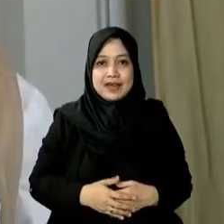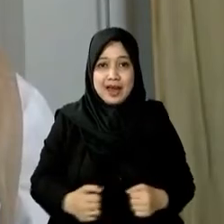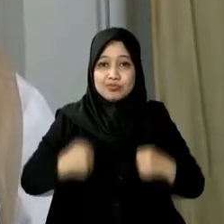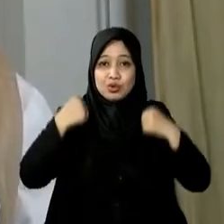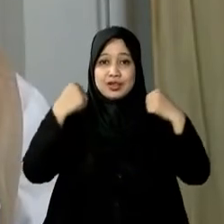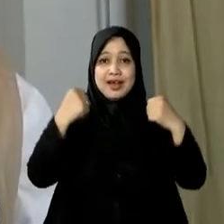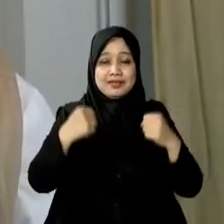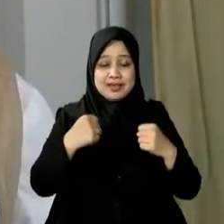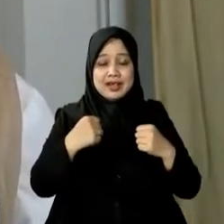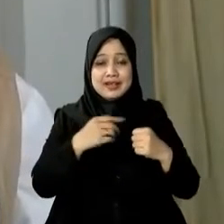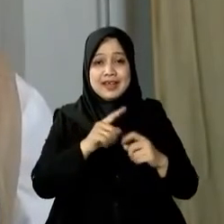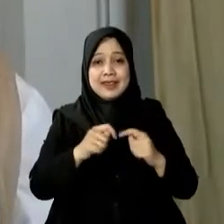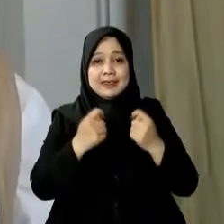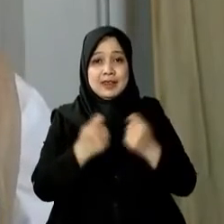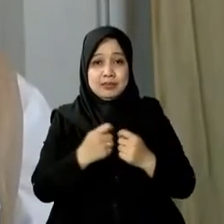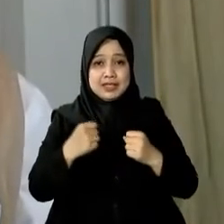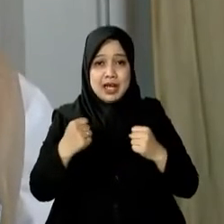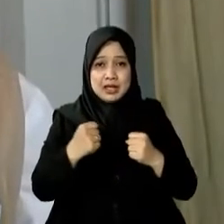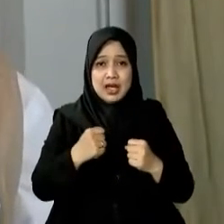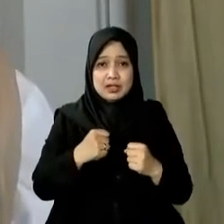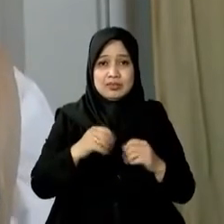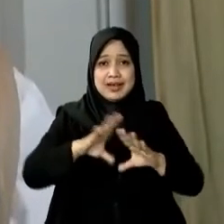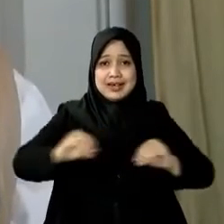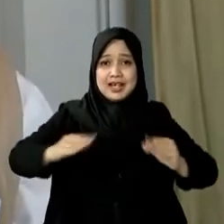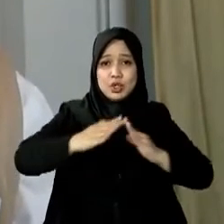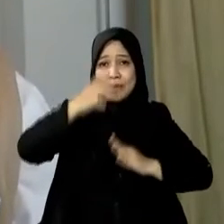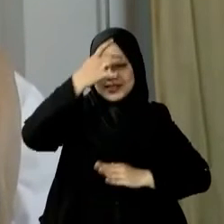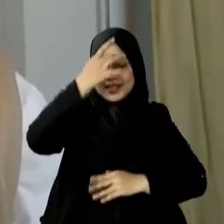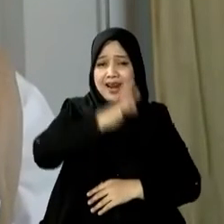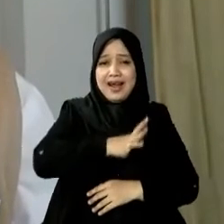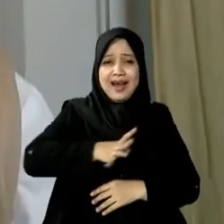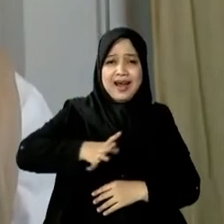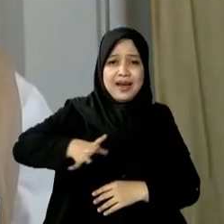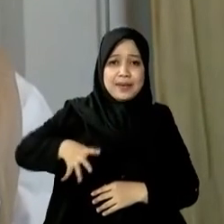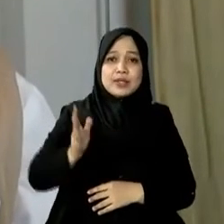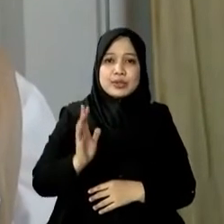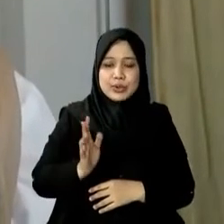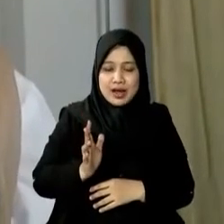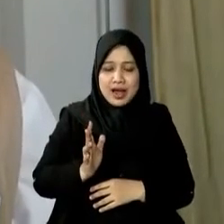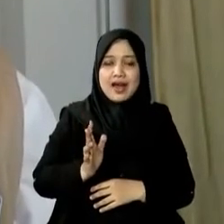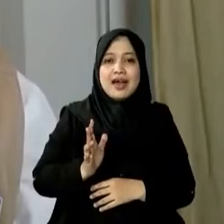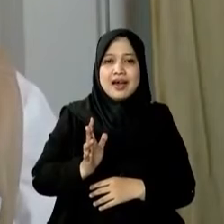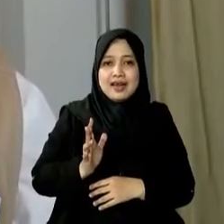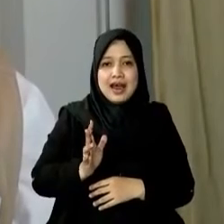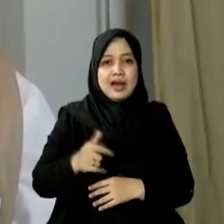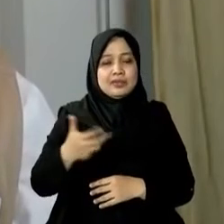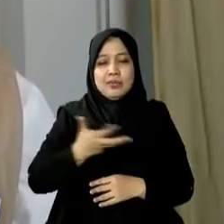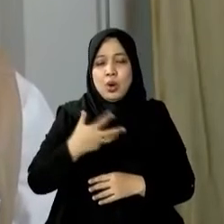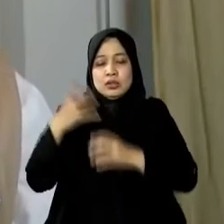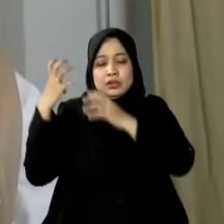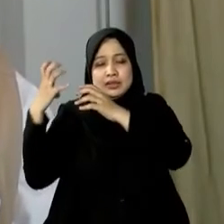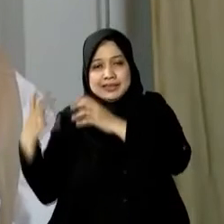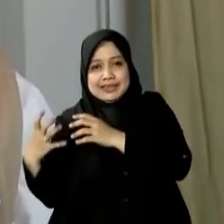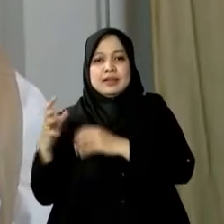sudah bekerja di Rumah Sakit untuk waktu yang sudah cukup lama hingga kita nggak mau ada beban yang